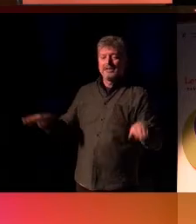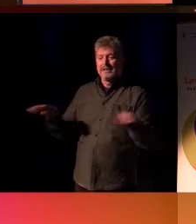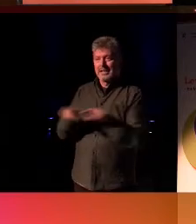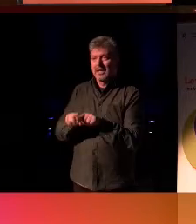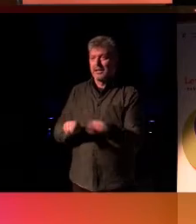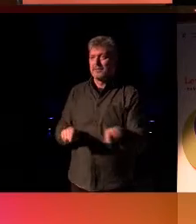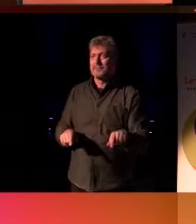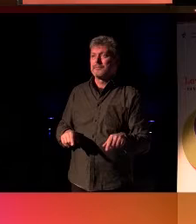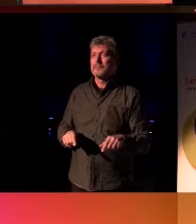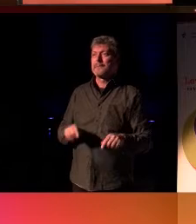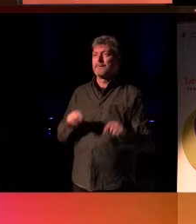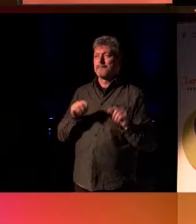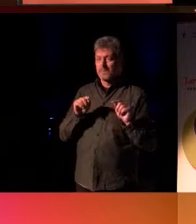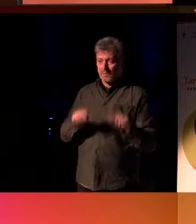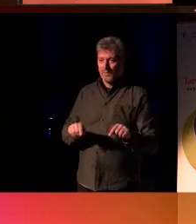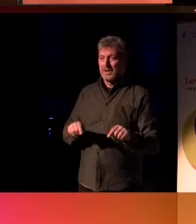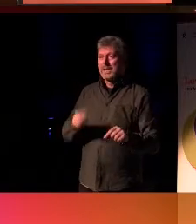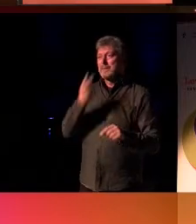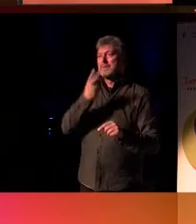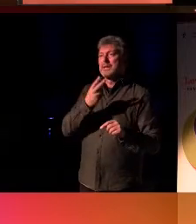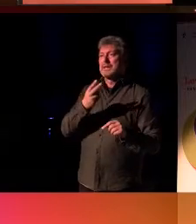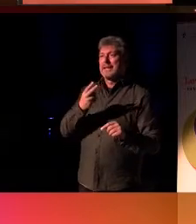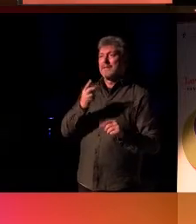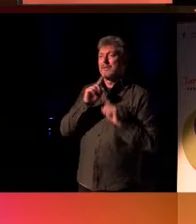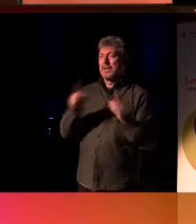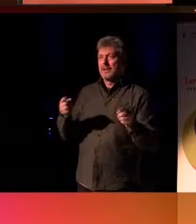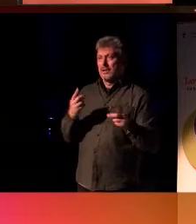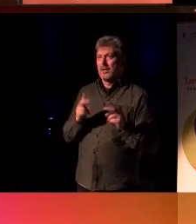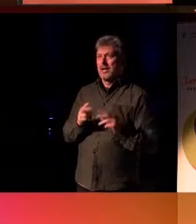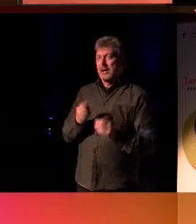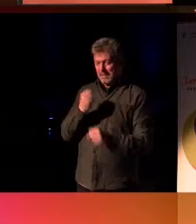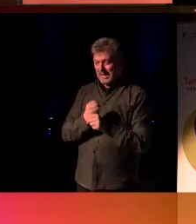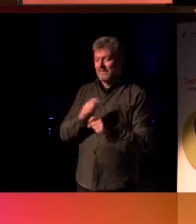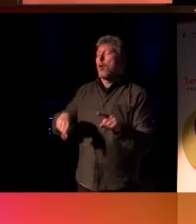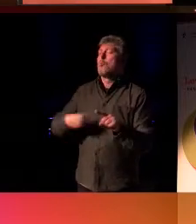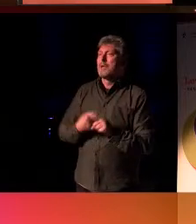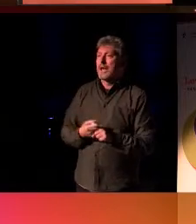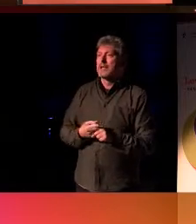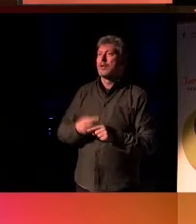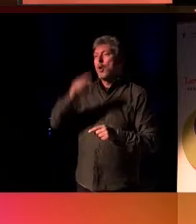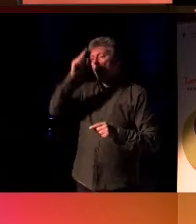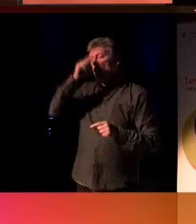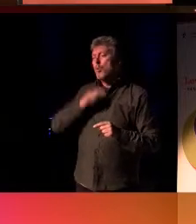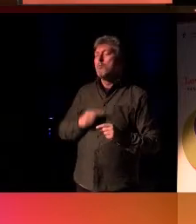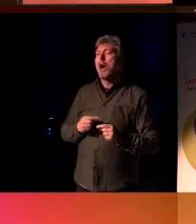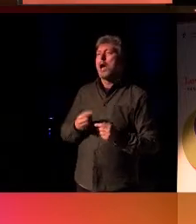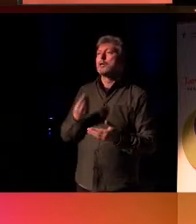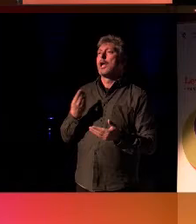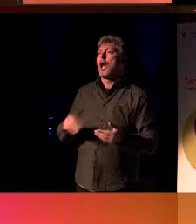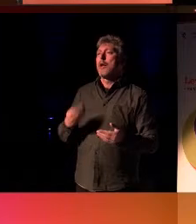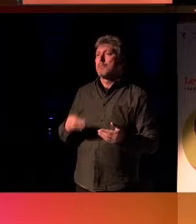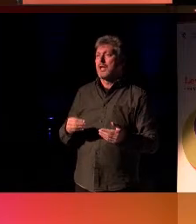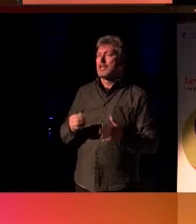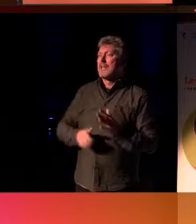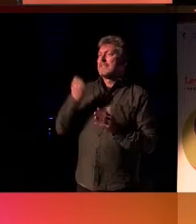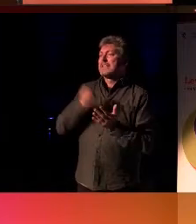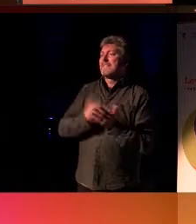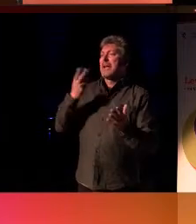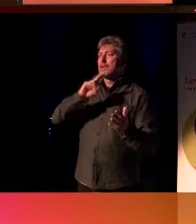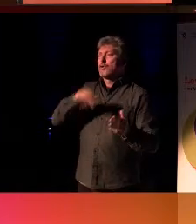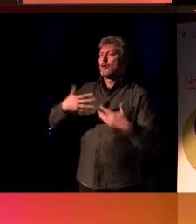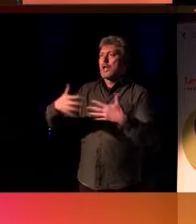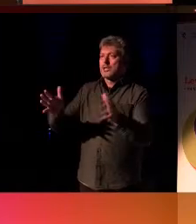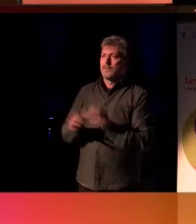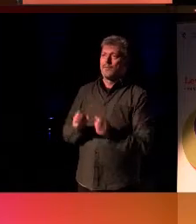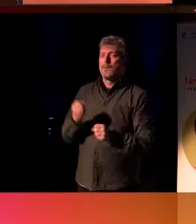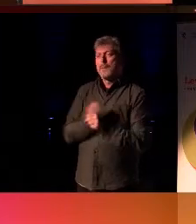perspektivmeldingen er det nok en gang bekreftet at humankapitalen er den viktigste verdien i det norske samfunnet.